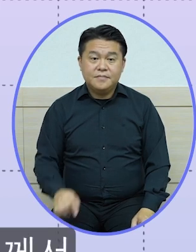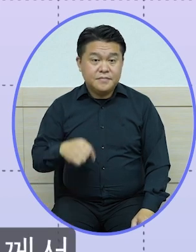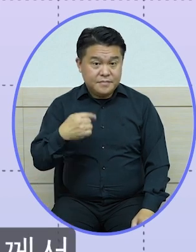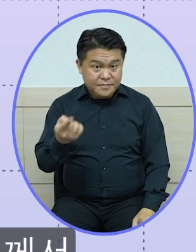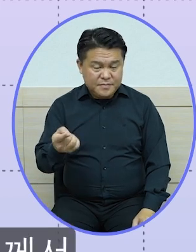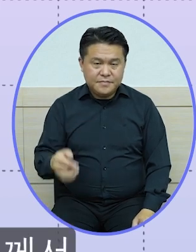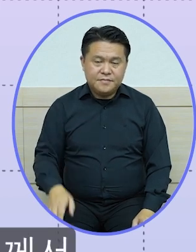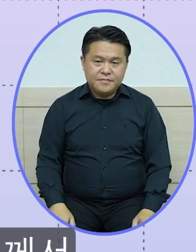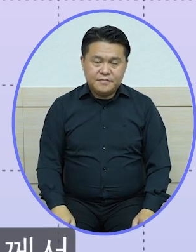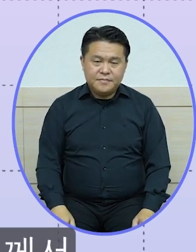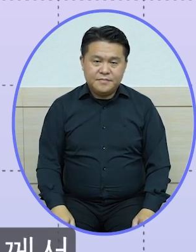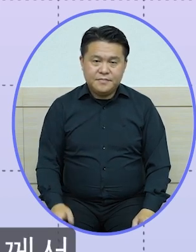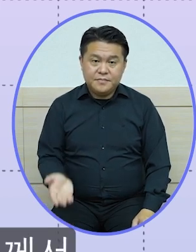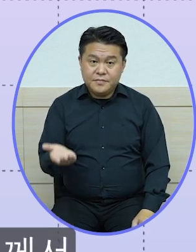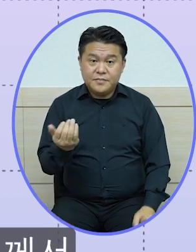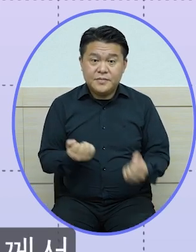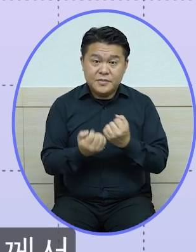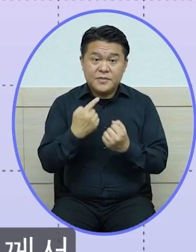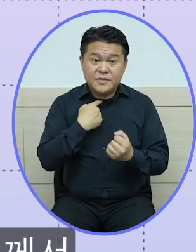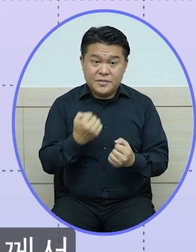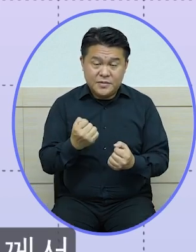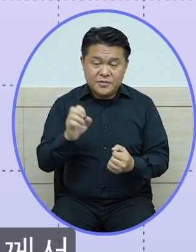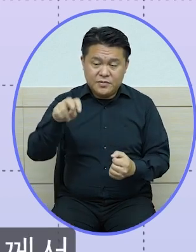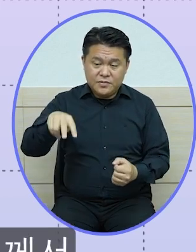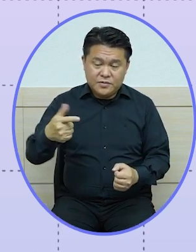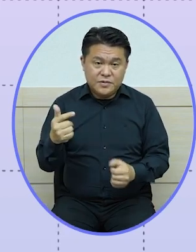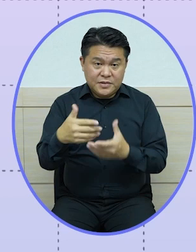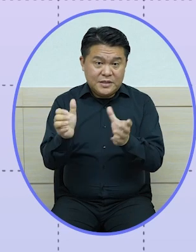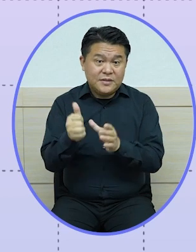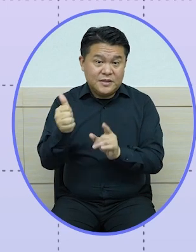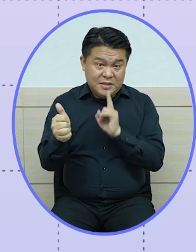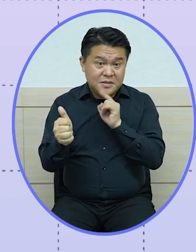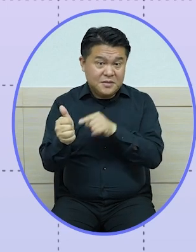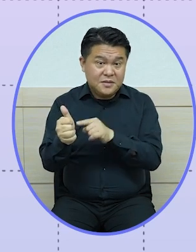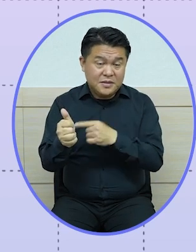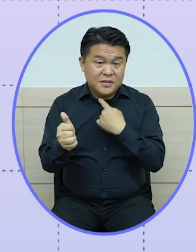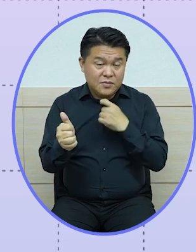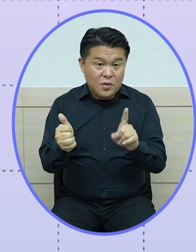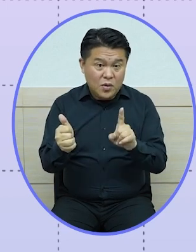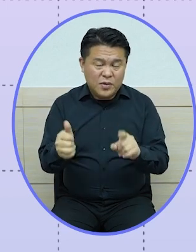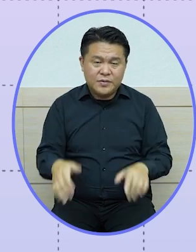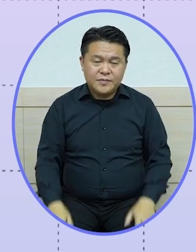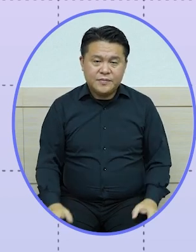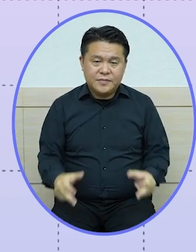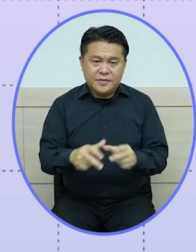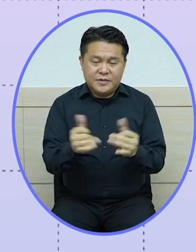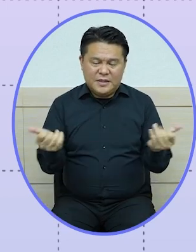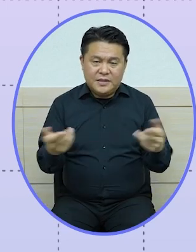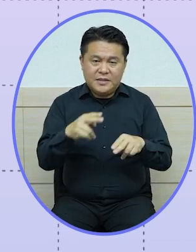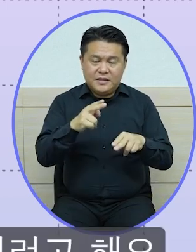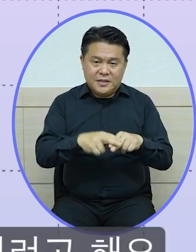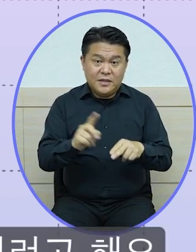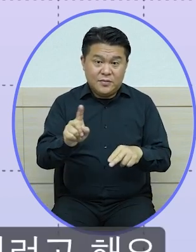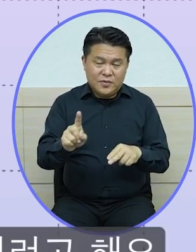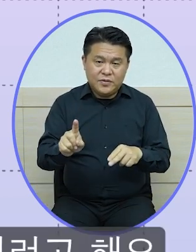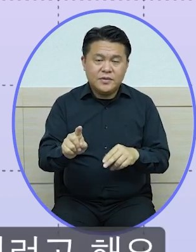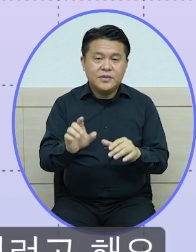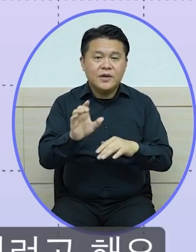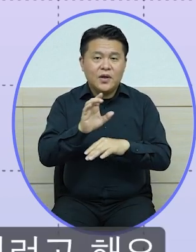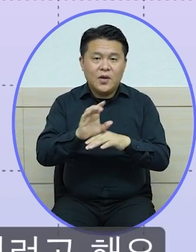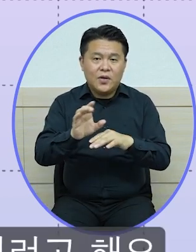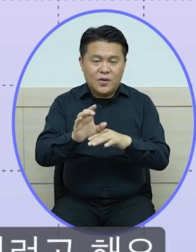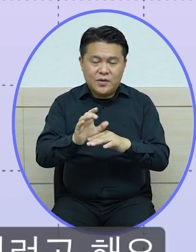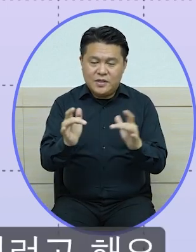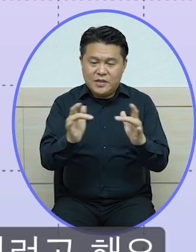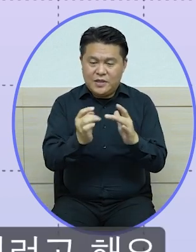그리고 이건 앞에서 이제 설명해 주신 윤영원 팀장님께서 말씀해 주신 이제 장애인 일자리 전산 시스템 이러닝